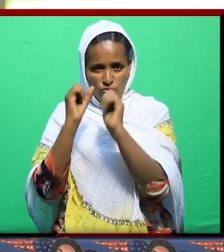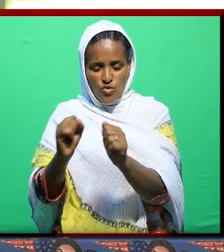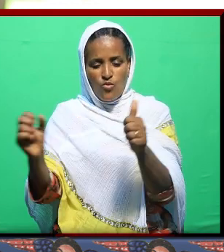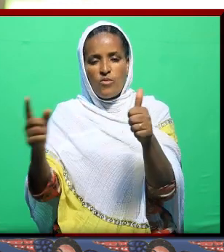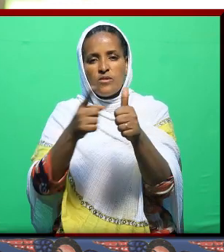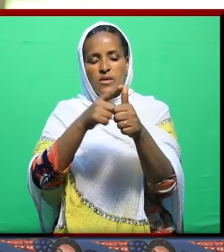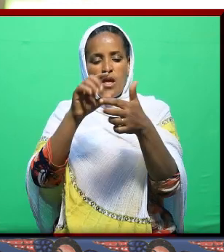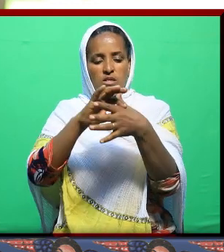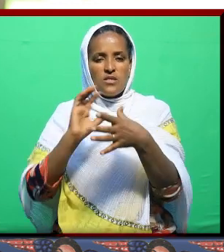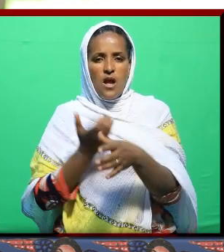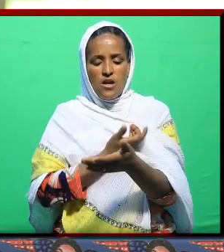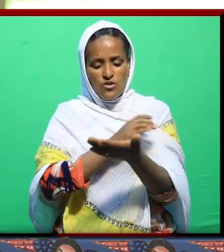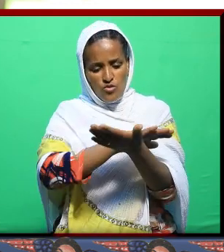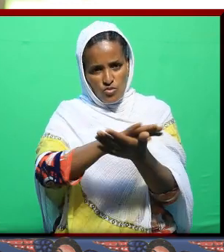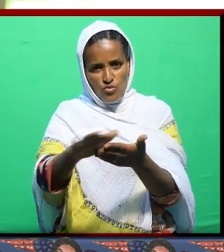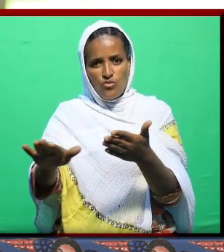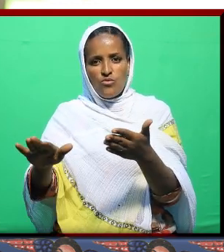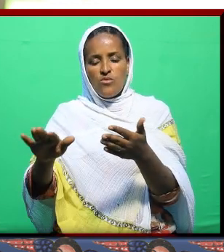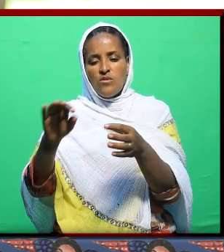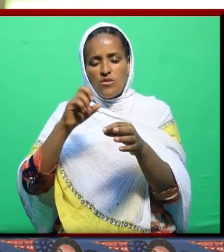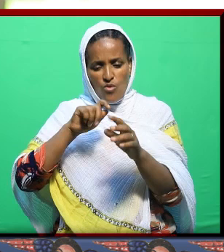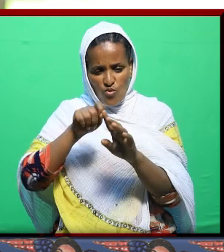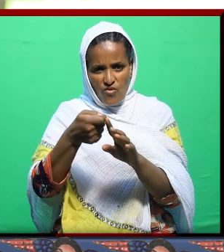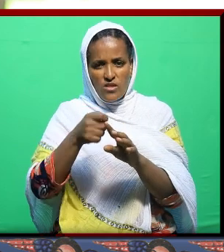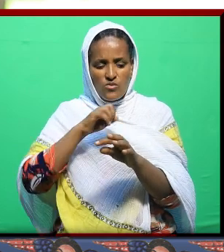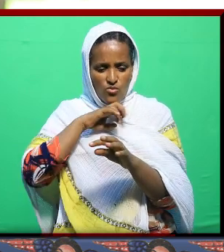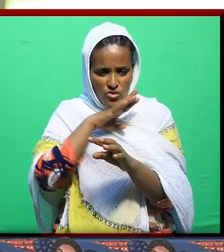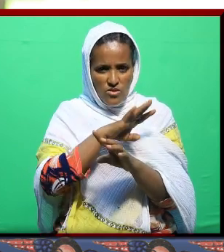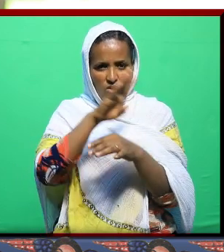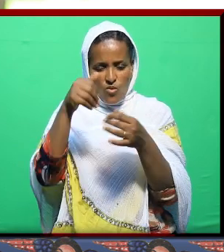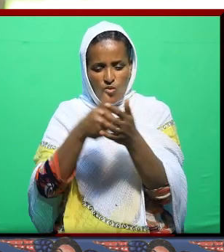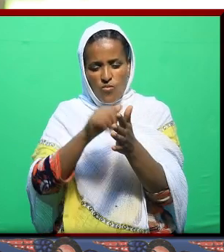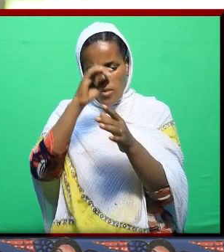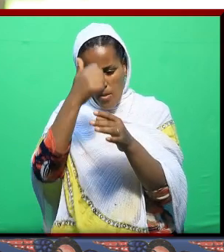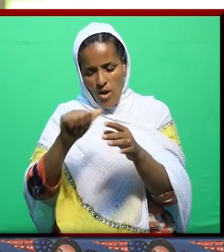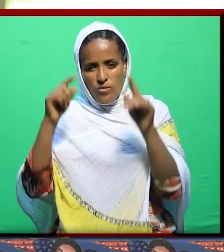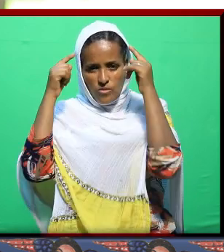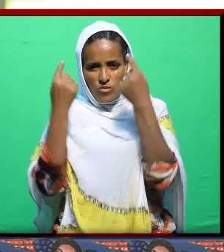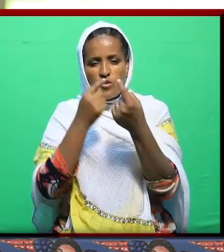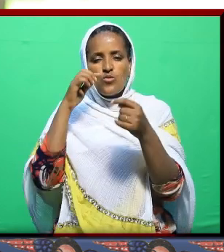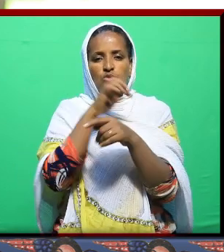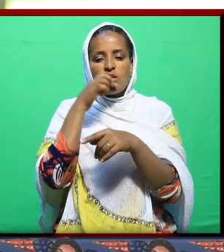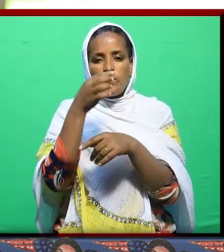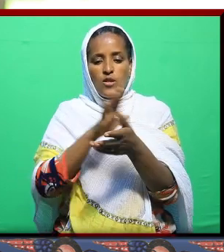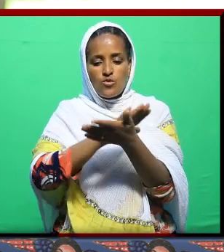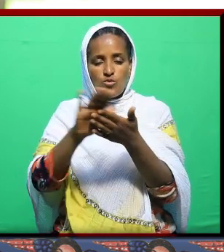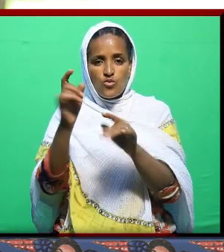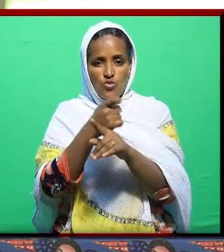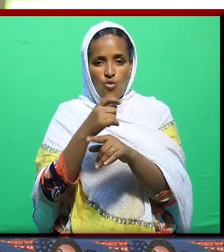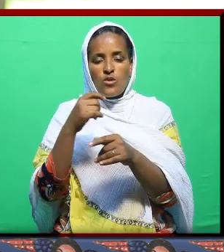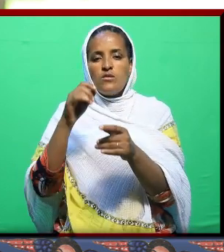መመልከት የምንችለው መጀመሪያ ስጋችን ንጹህ ሲሆን፣ ስጋችን ከርኩሰት ከቁልፈት ከህድፈት ከኃጢአት ከማንኛቸውም ከሐሰት